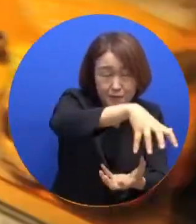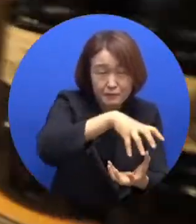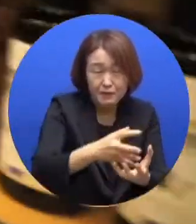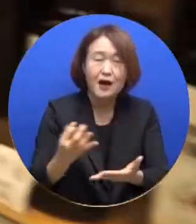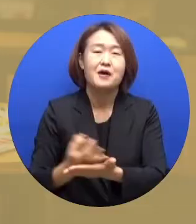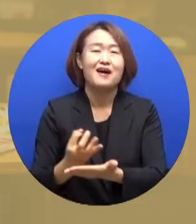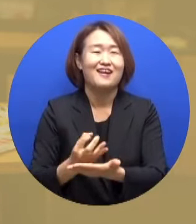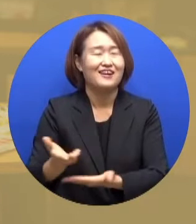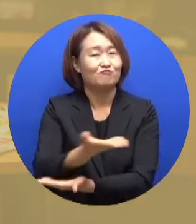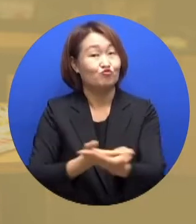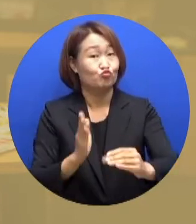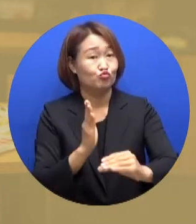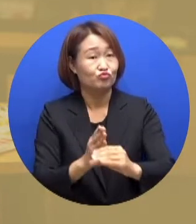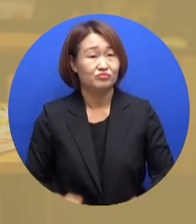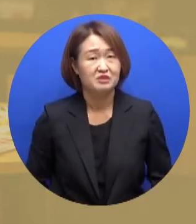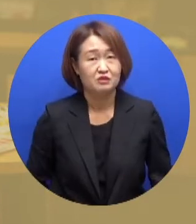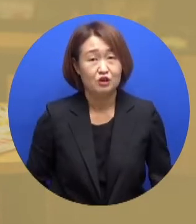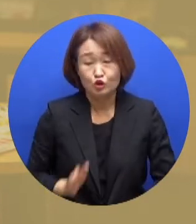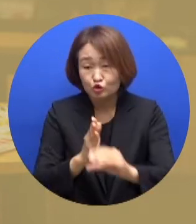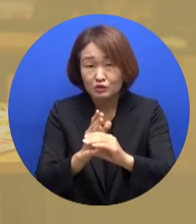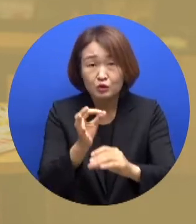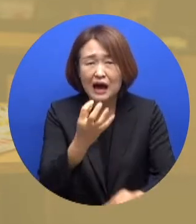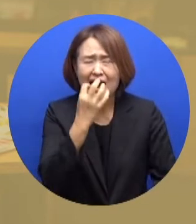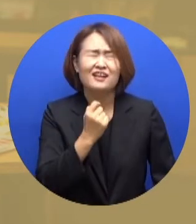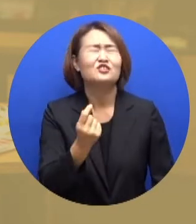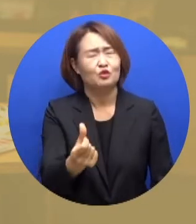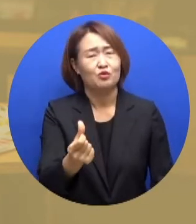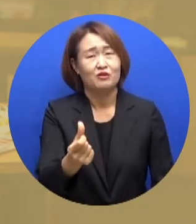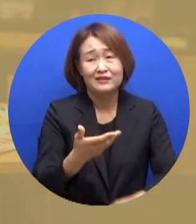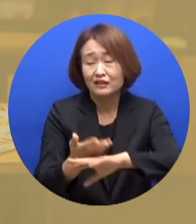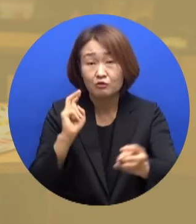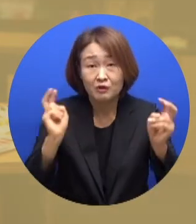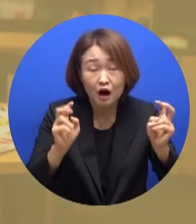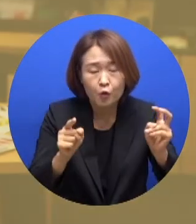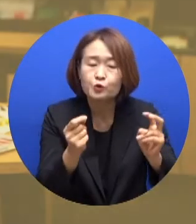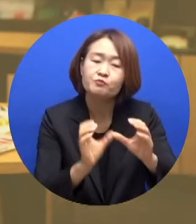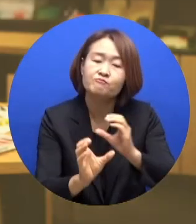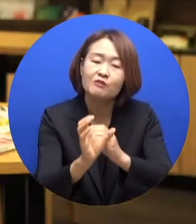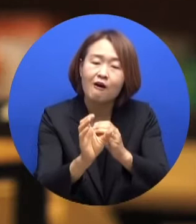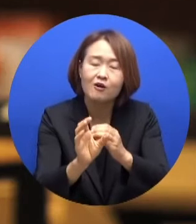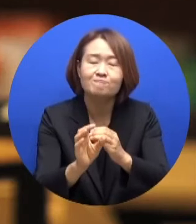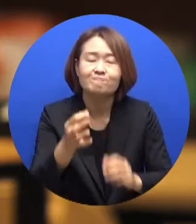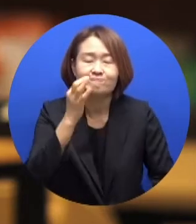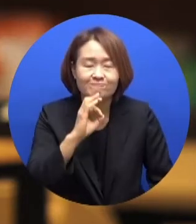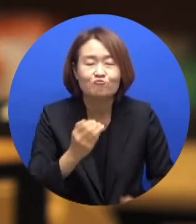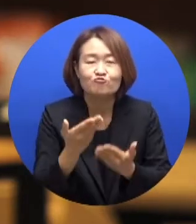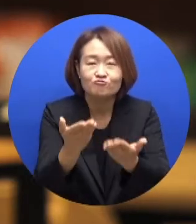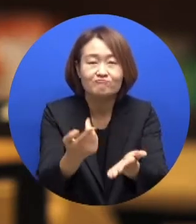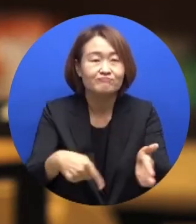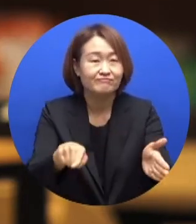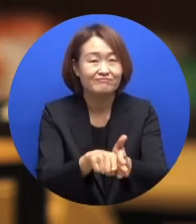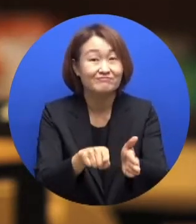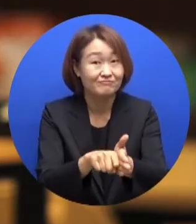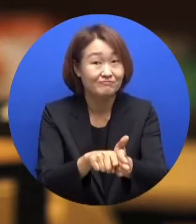유통하고 있습니다. 저희가 유통 마진을 적게 남기는 만큼 다른 사회적 기업들한테 조금이라도 더 많은 이익을 남기는